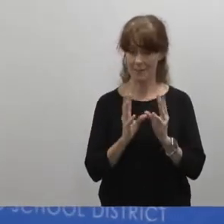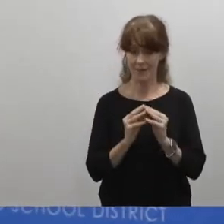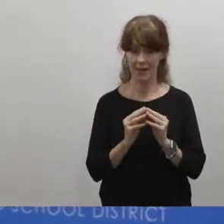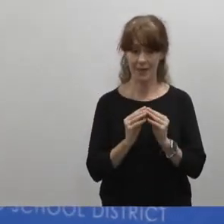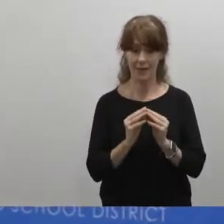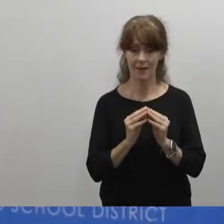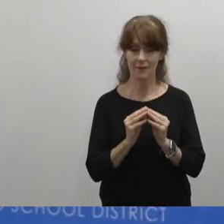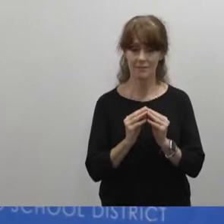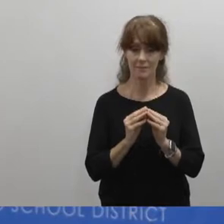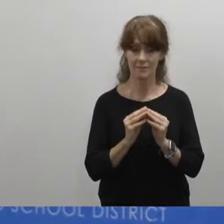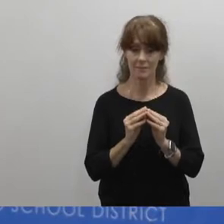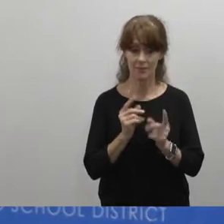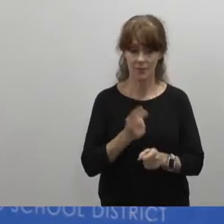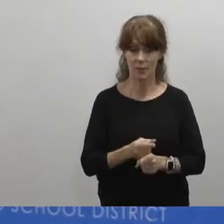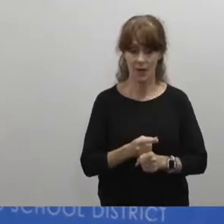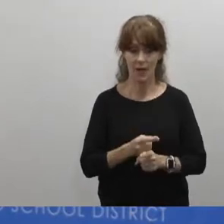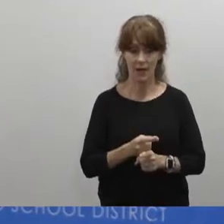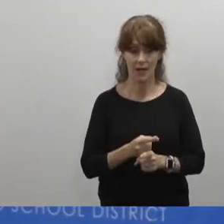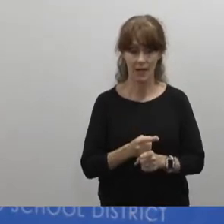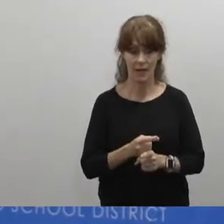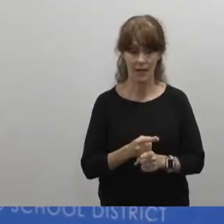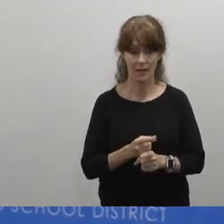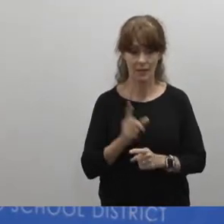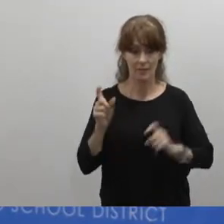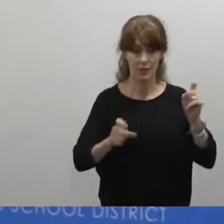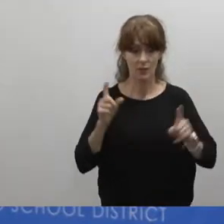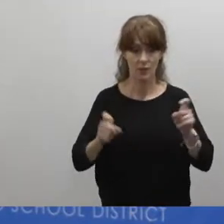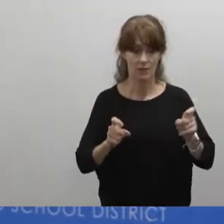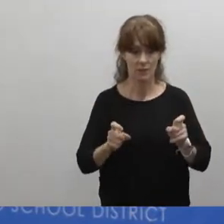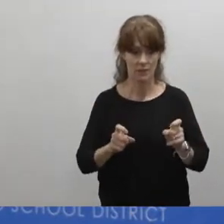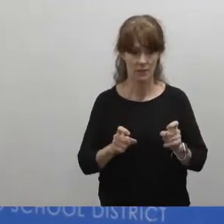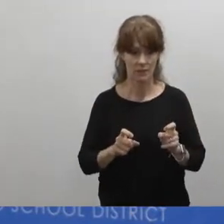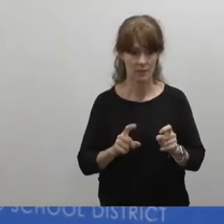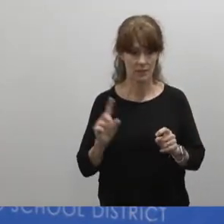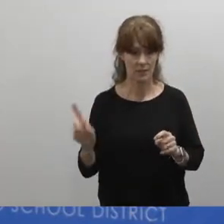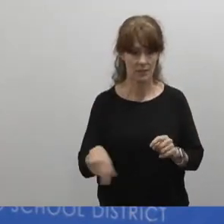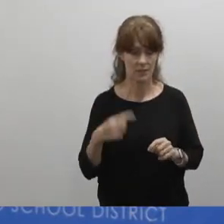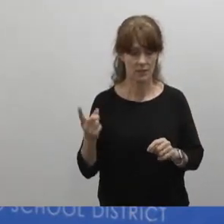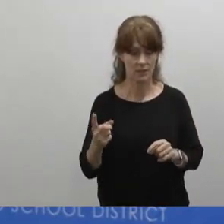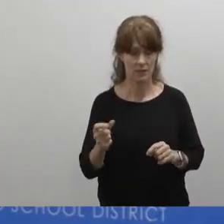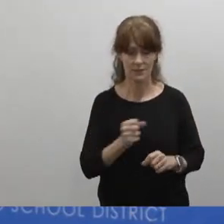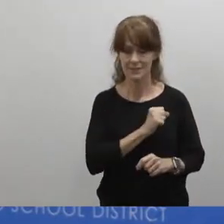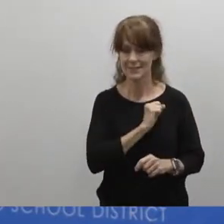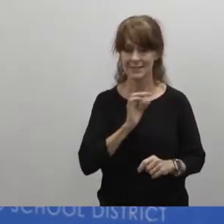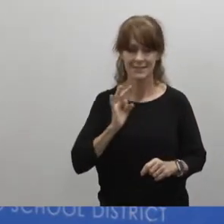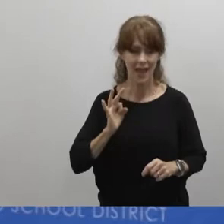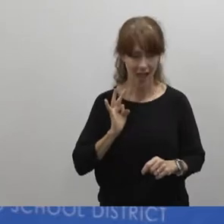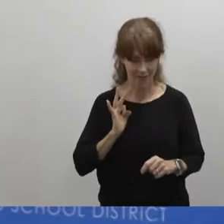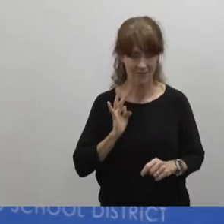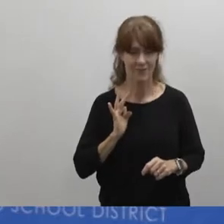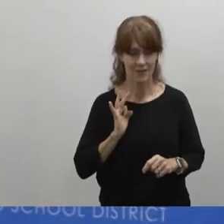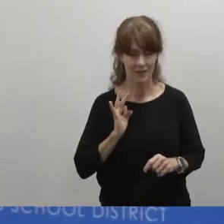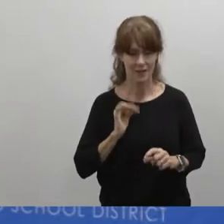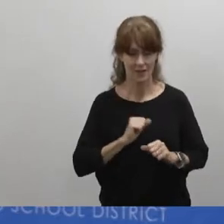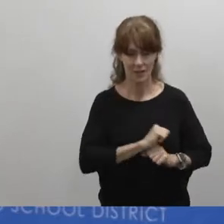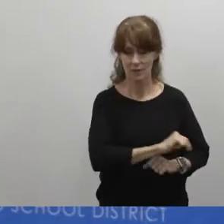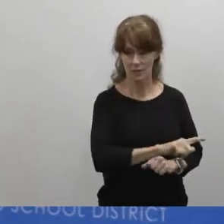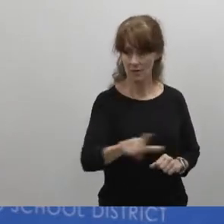đại nên nam đại miền vật miền nước nông cân nặng cam cam đi mui mui nó về được quạt miền sầm núa cứ